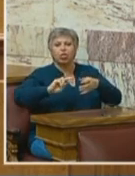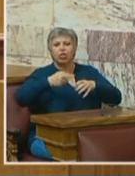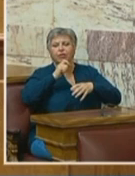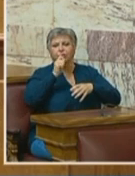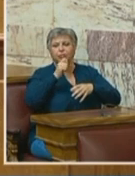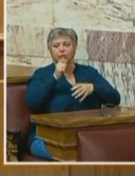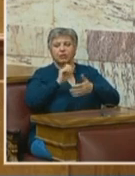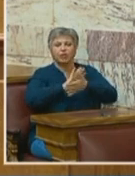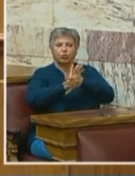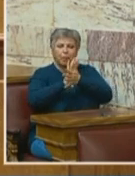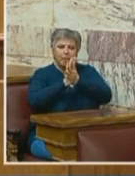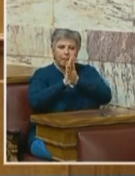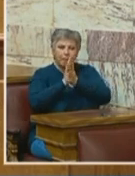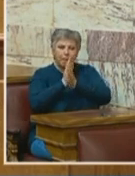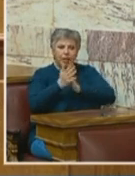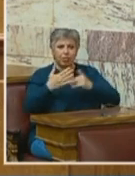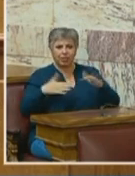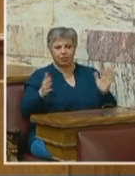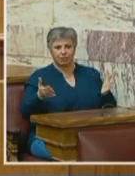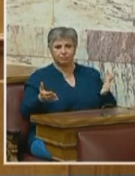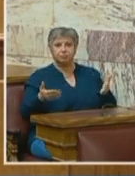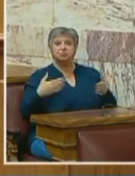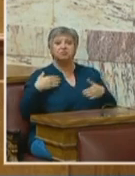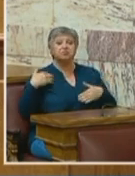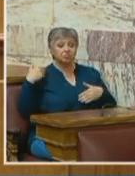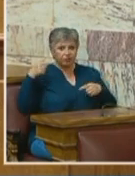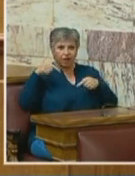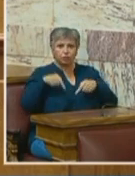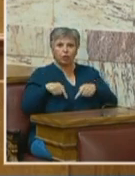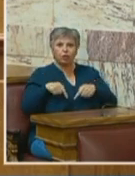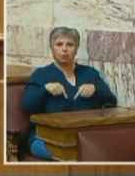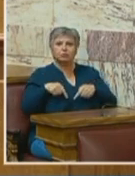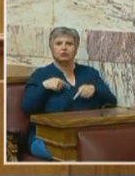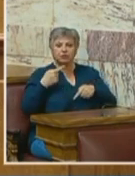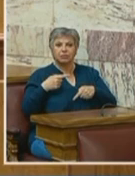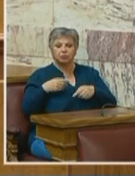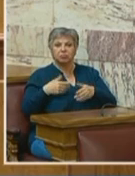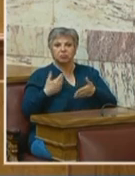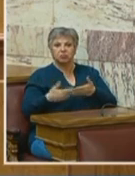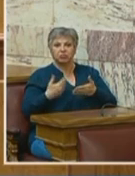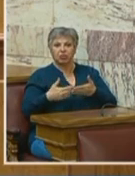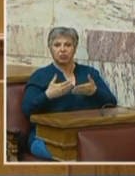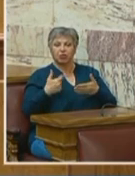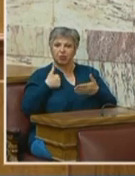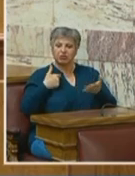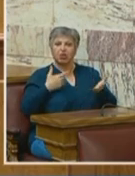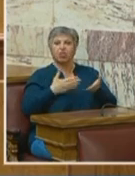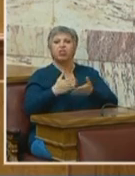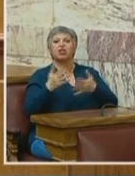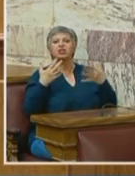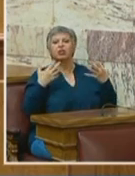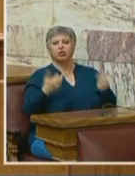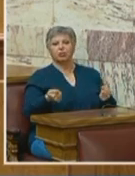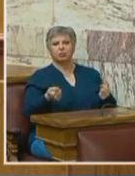Σήμερα δικαιωνόμαστε πλήρως. Δεν θα επιμείνω στη νομική πλευρά της υπόθεσης